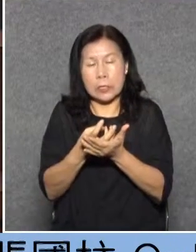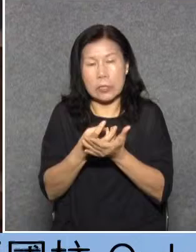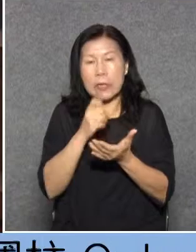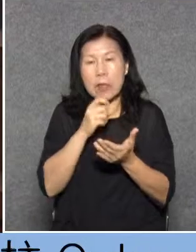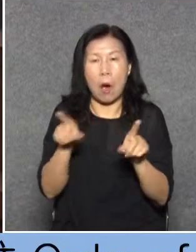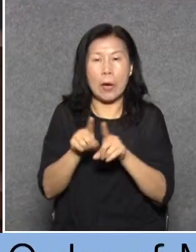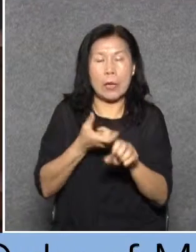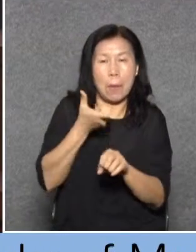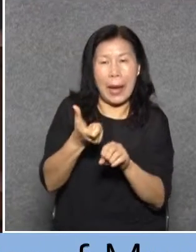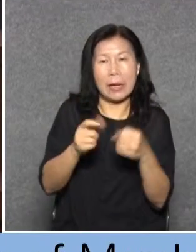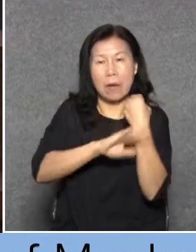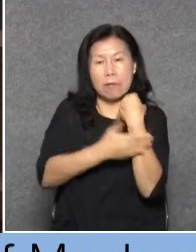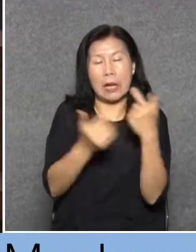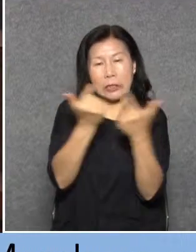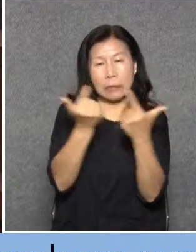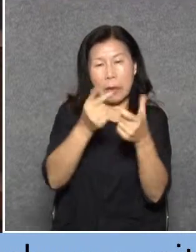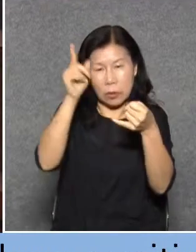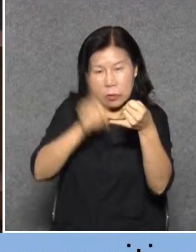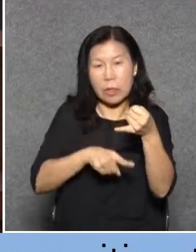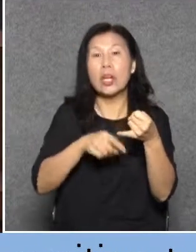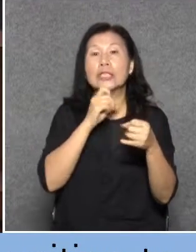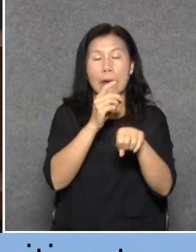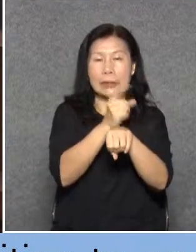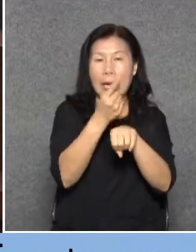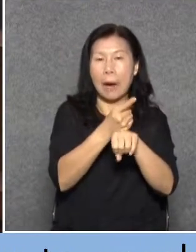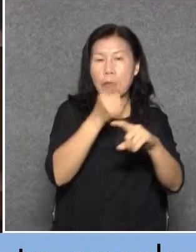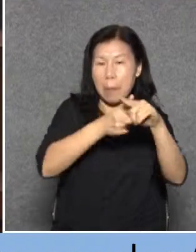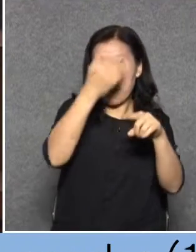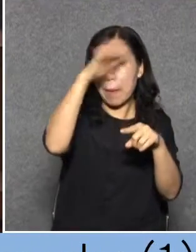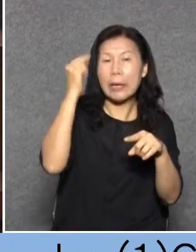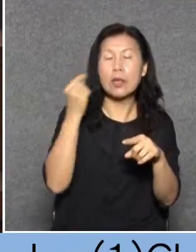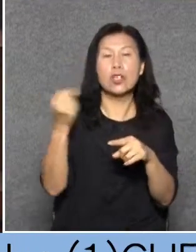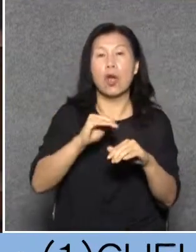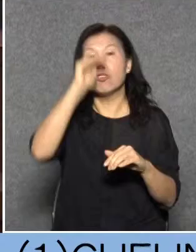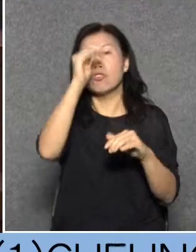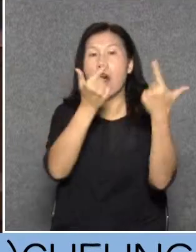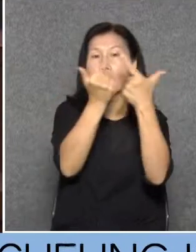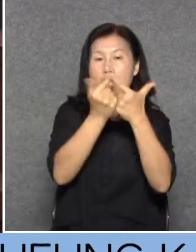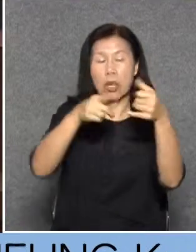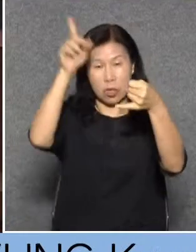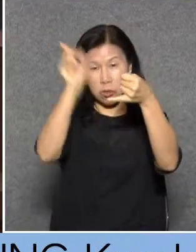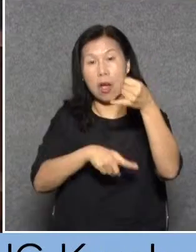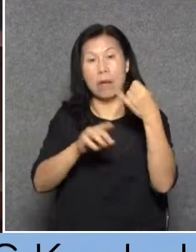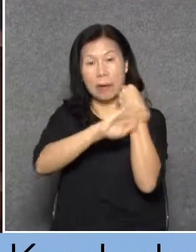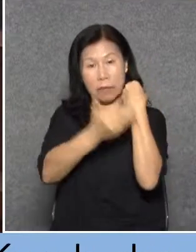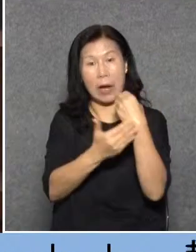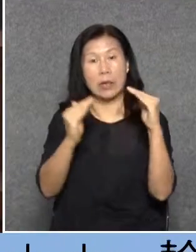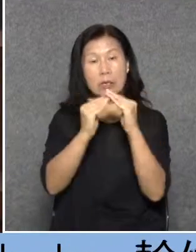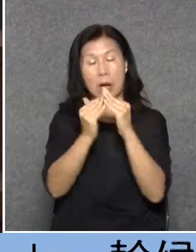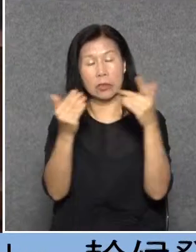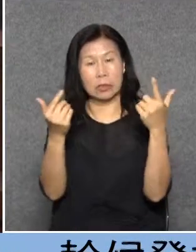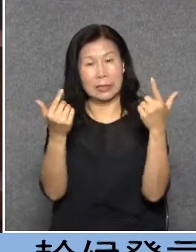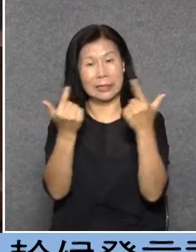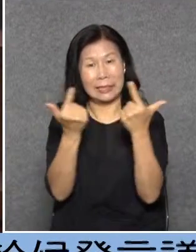嘅訴訟之後咧，先可以得到一個暫時嘅結論，再要經過上訴庭，再要經過終審庭咧，先有一個叫做係法律